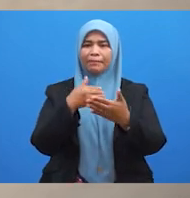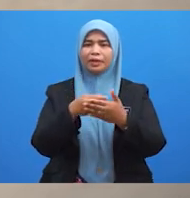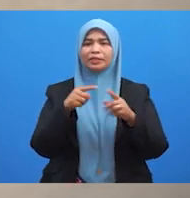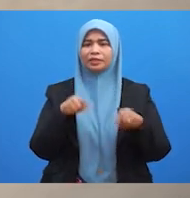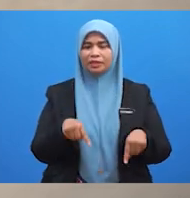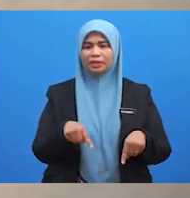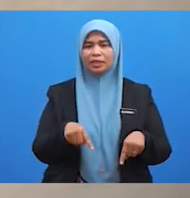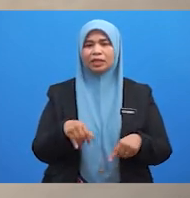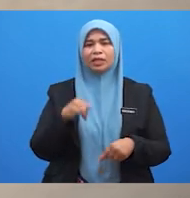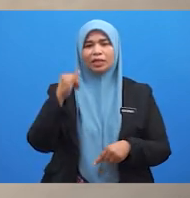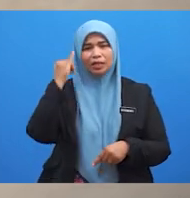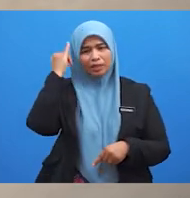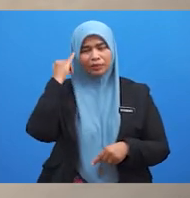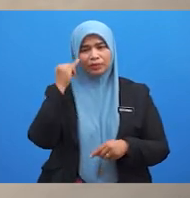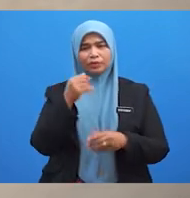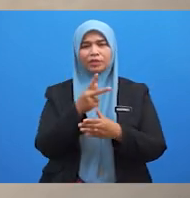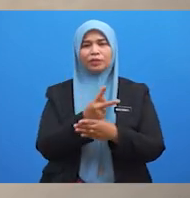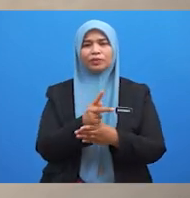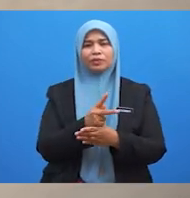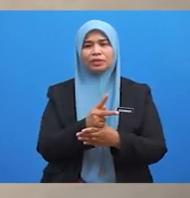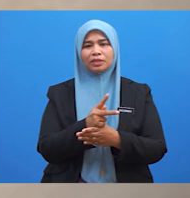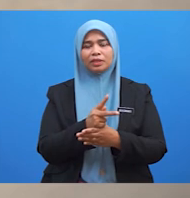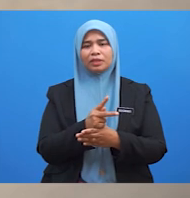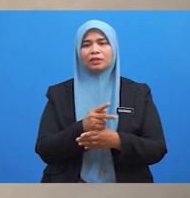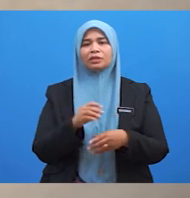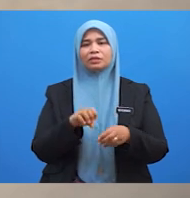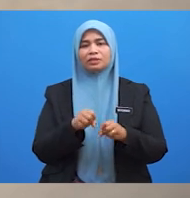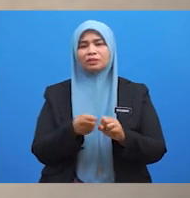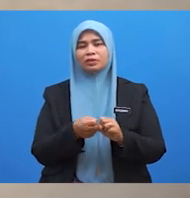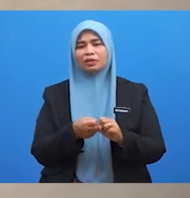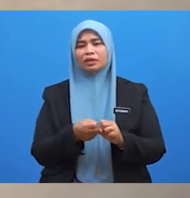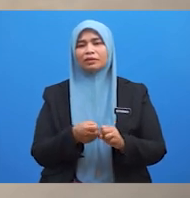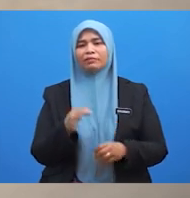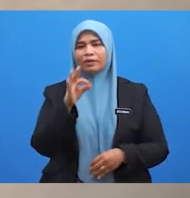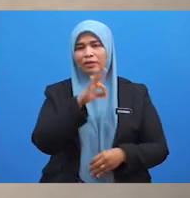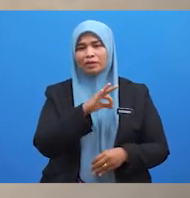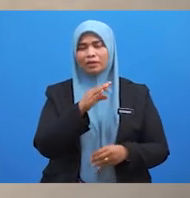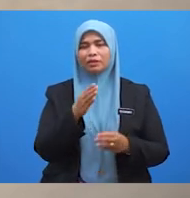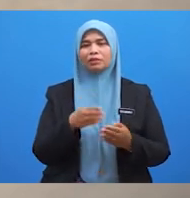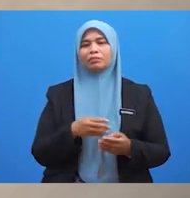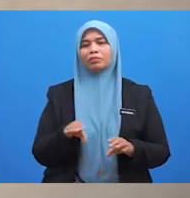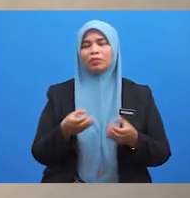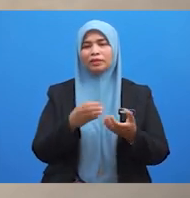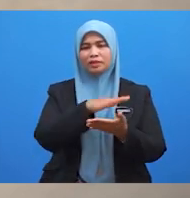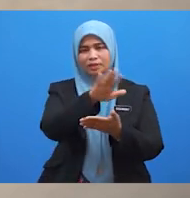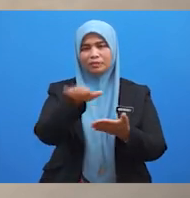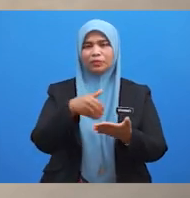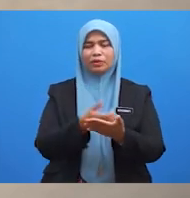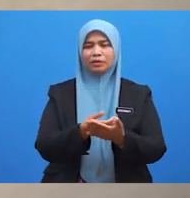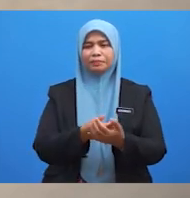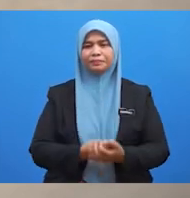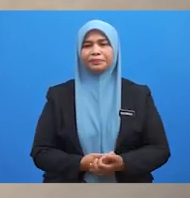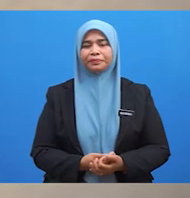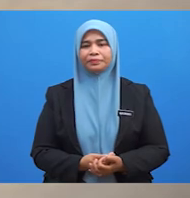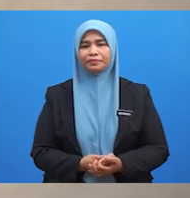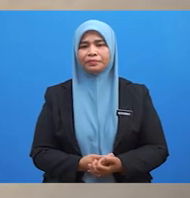Sampai di sini ilmu dikongsi. Moga manfaat buat semua.